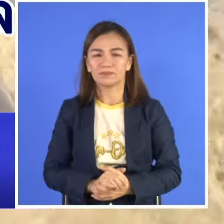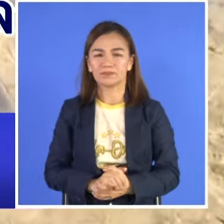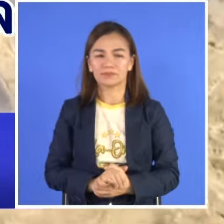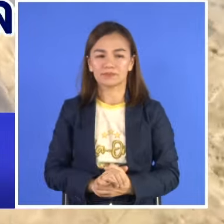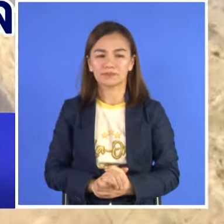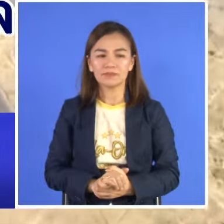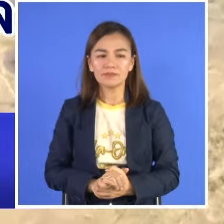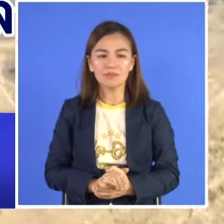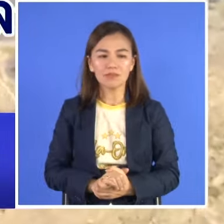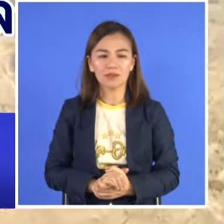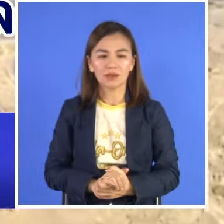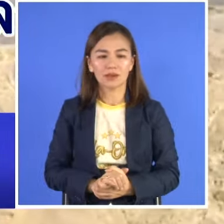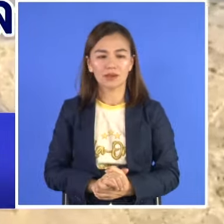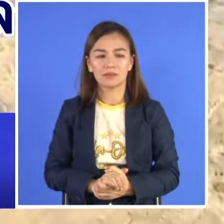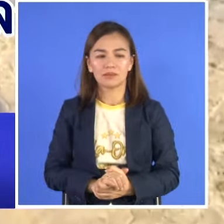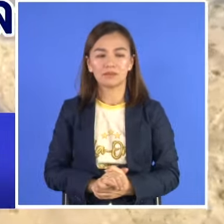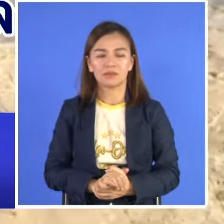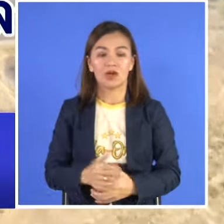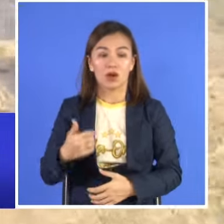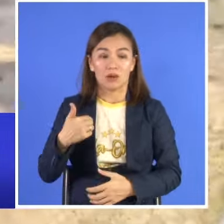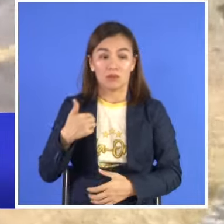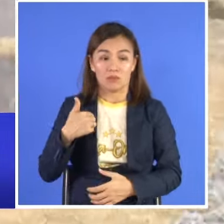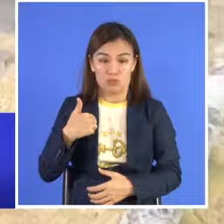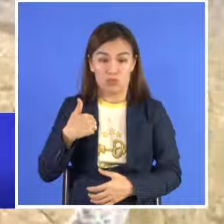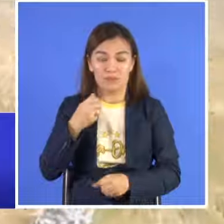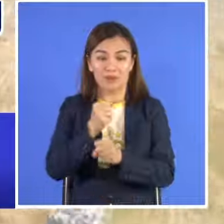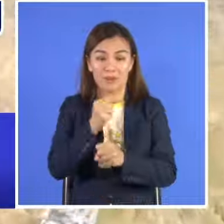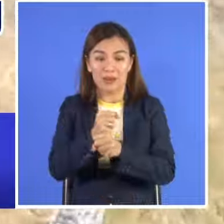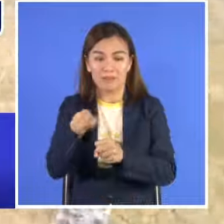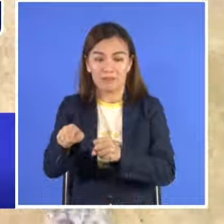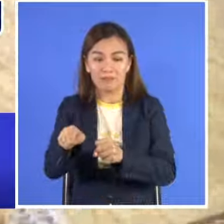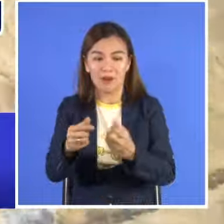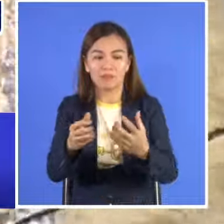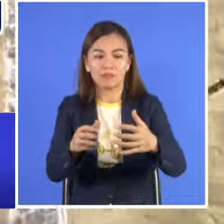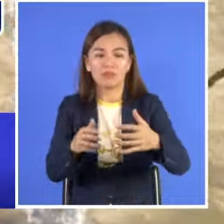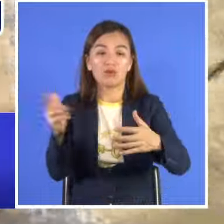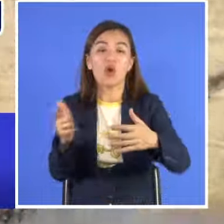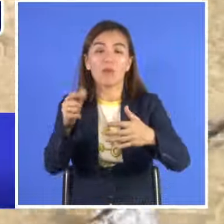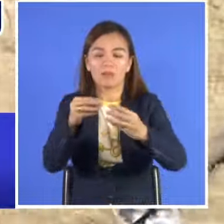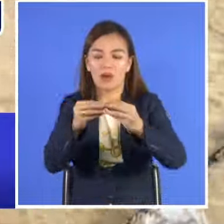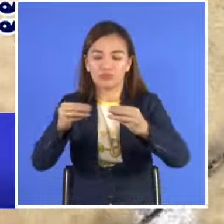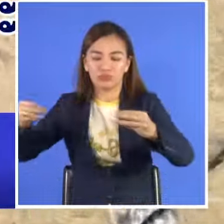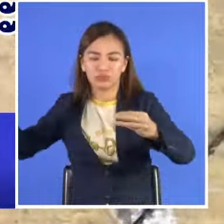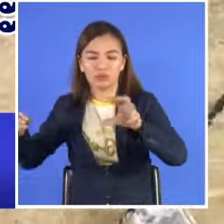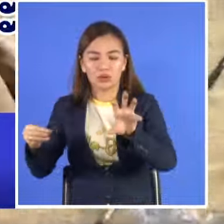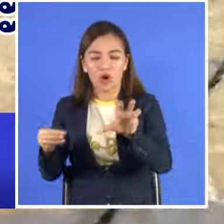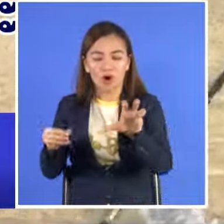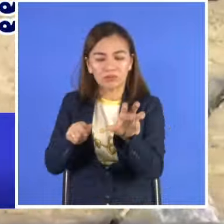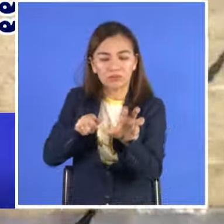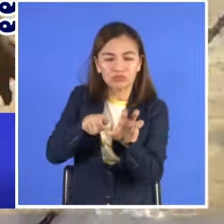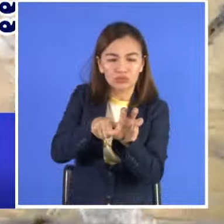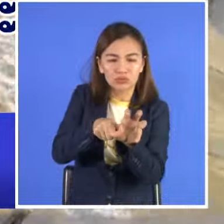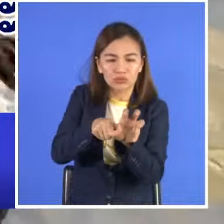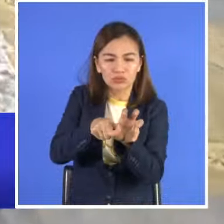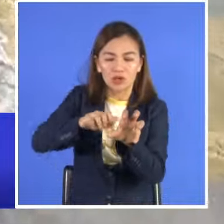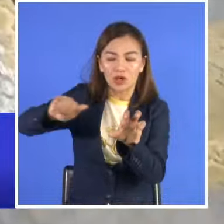ตอนนั้นผมเติมลมใกล้จะเสร็จแล้วผมนั่งท่านี้มันจะยอมอยู่ครับจากนั้นเขาก็ลงมาเขาไ